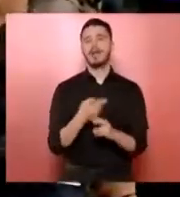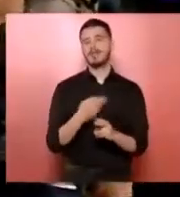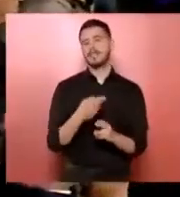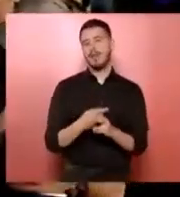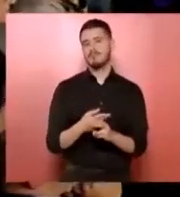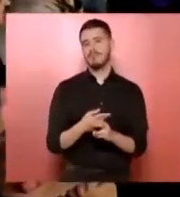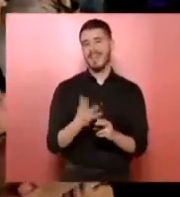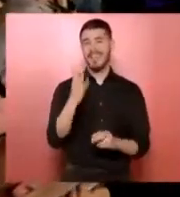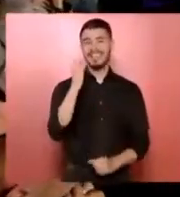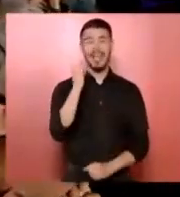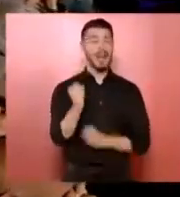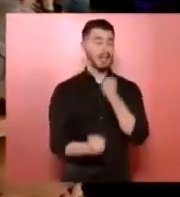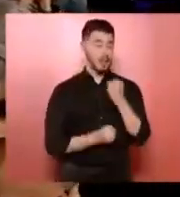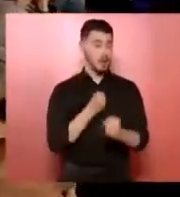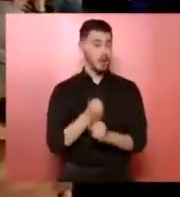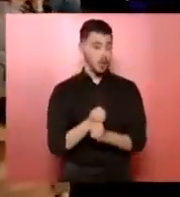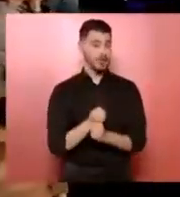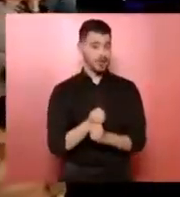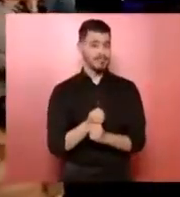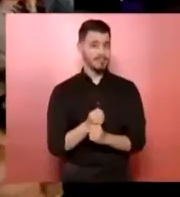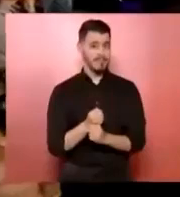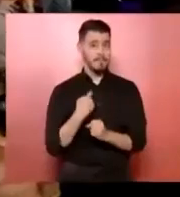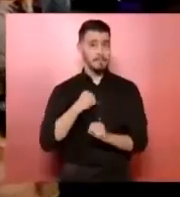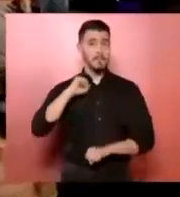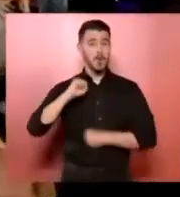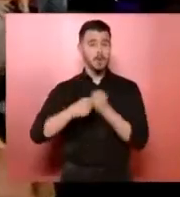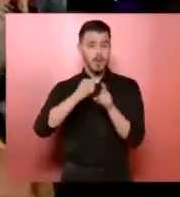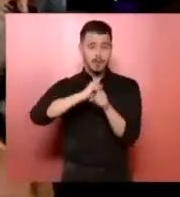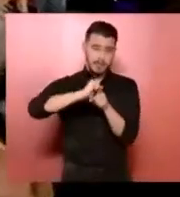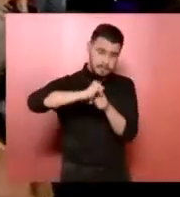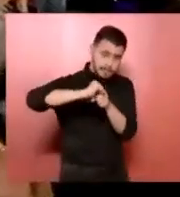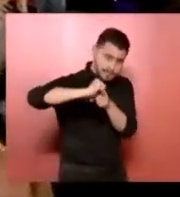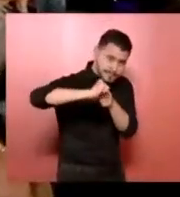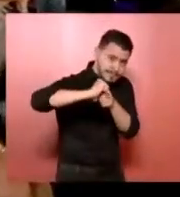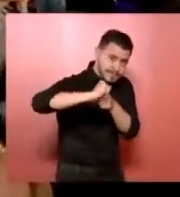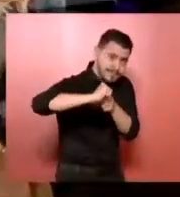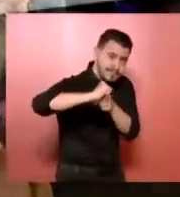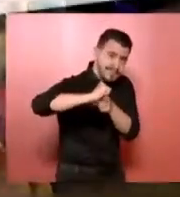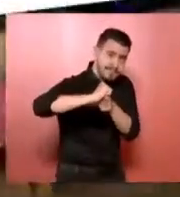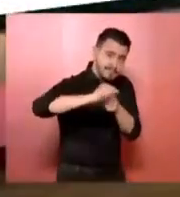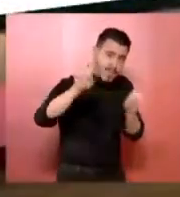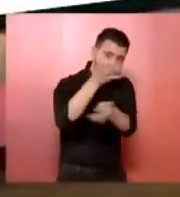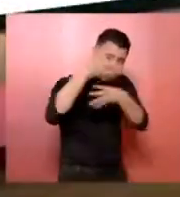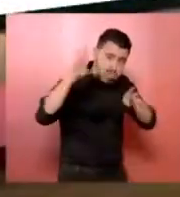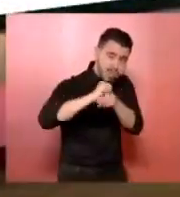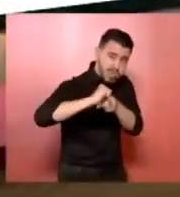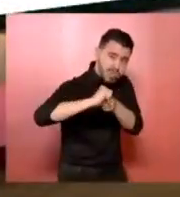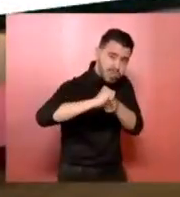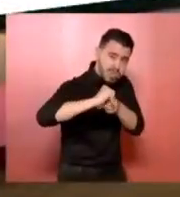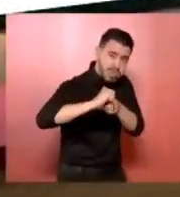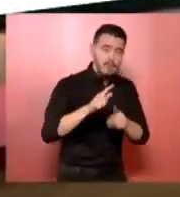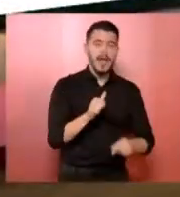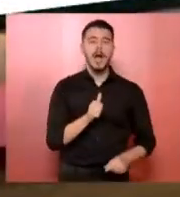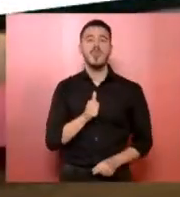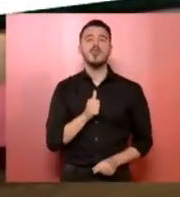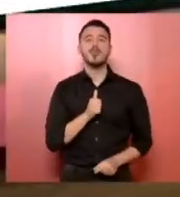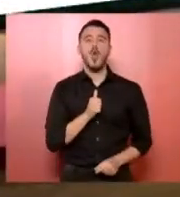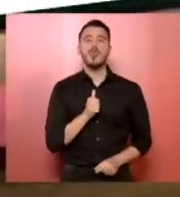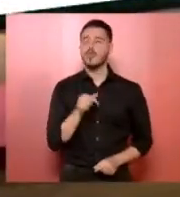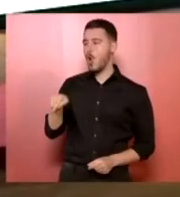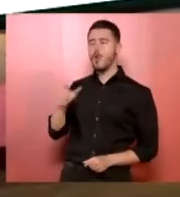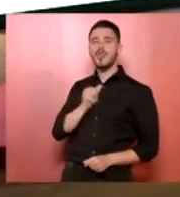χρόνια θέλουν να σας πείσουν ότι μόνο ο ιδιωτικός τομέας παράγει